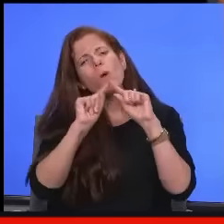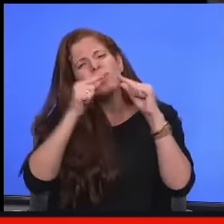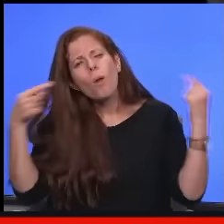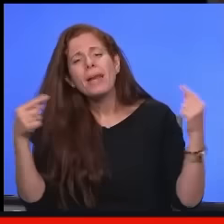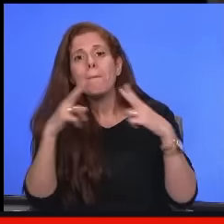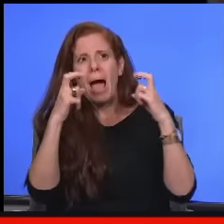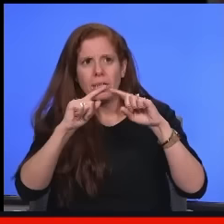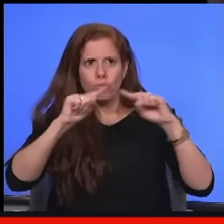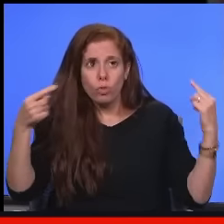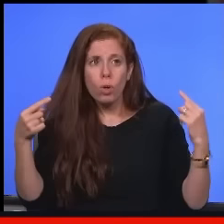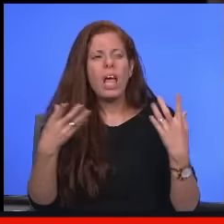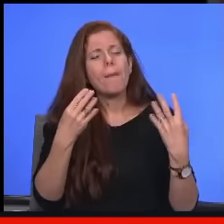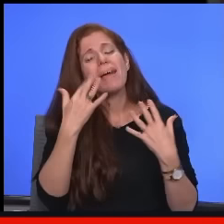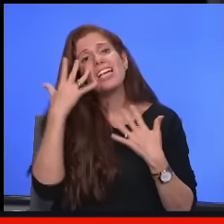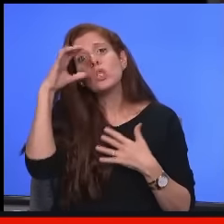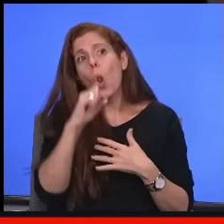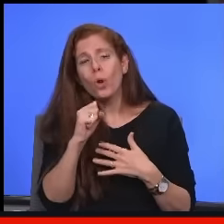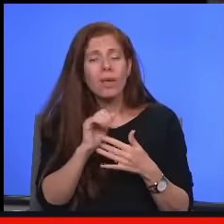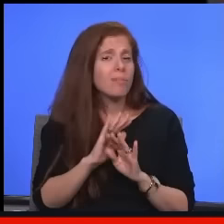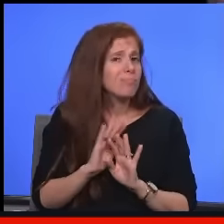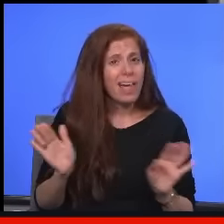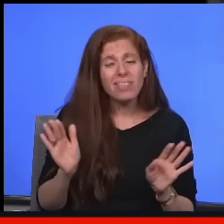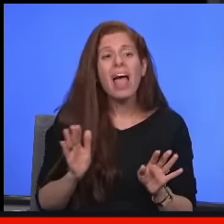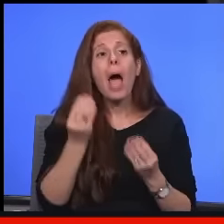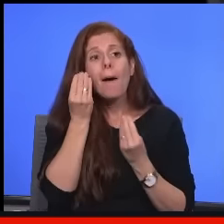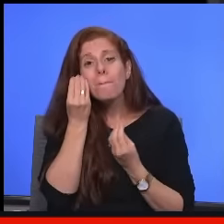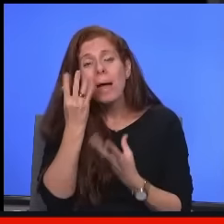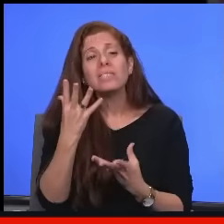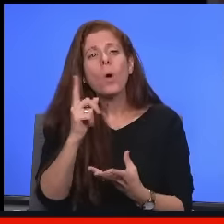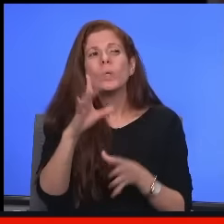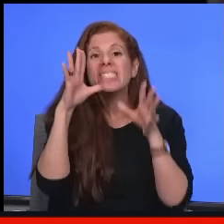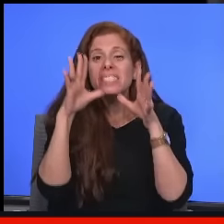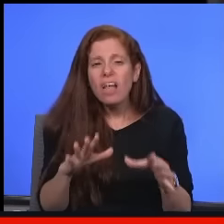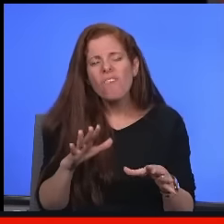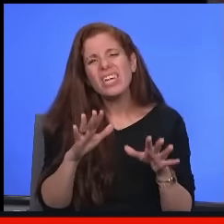שונות. הרבה אידיאולוגיה מסודרת אין שם. המסר הוא שנאה וגזענות.